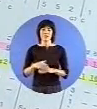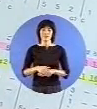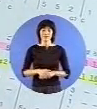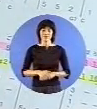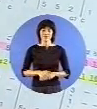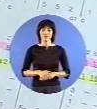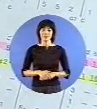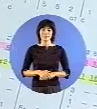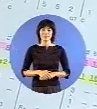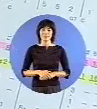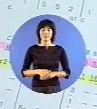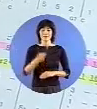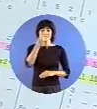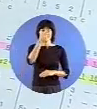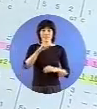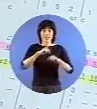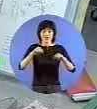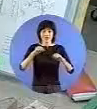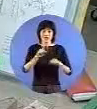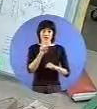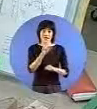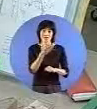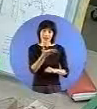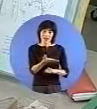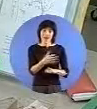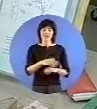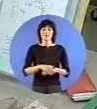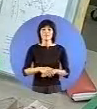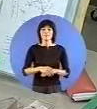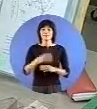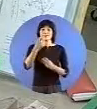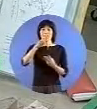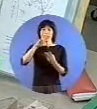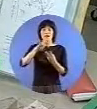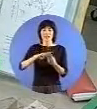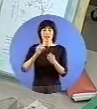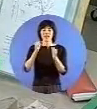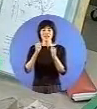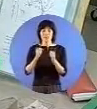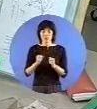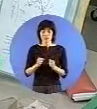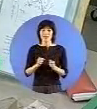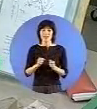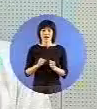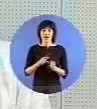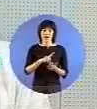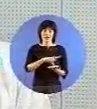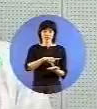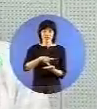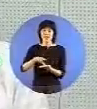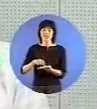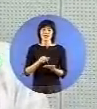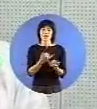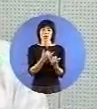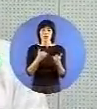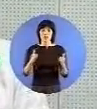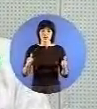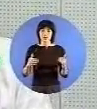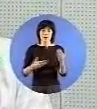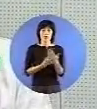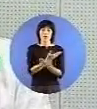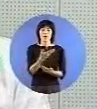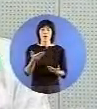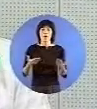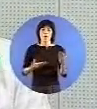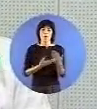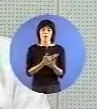生の生きがいって何ですか？はい、 このサンダの地に住んで、そこで地域の人と